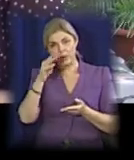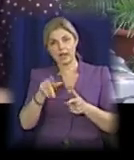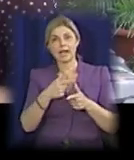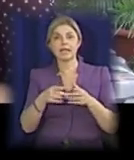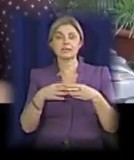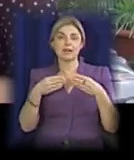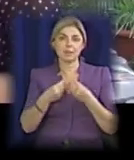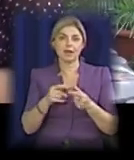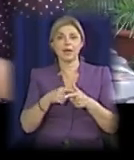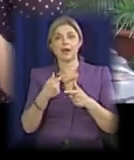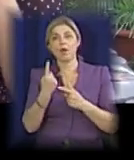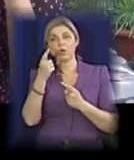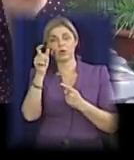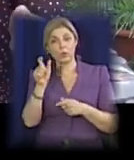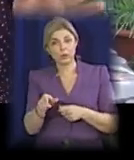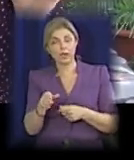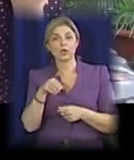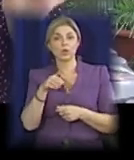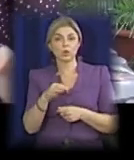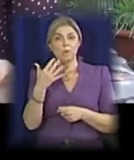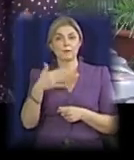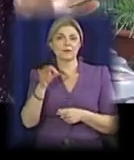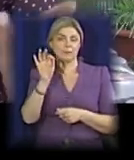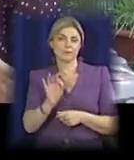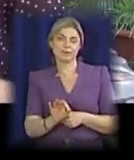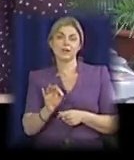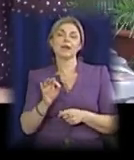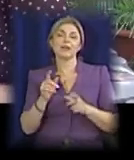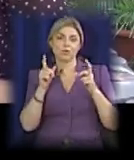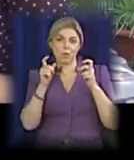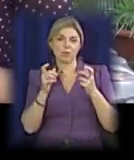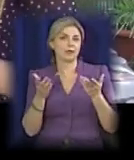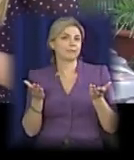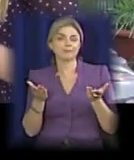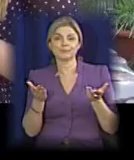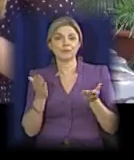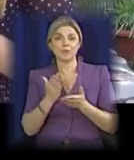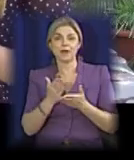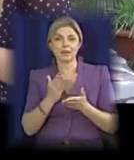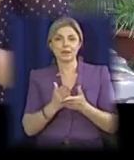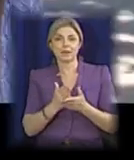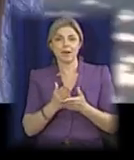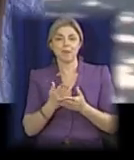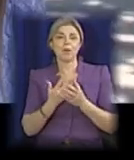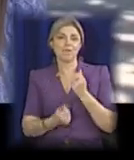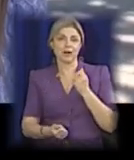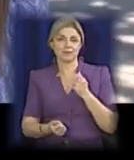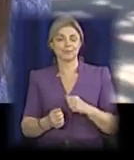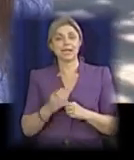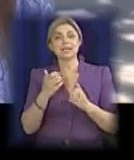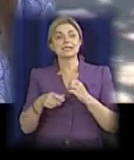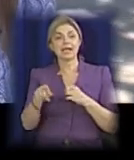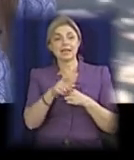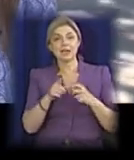одній людині, то на 50% зйомка просто вже має провал. Серед фотографів